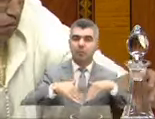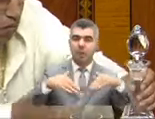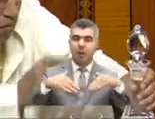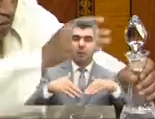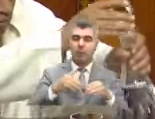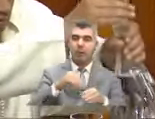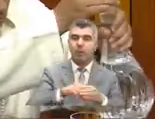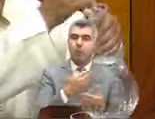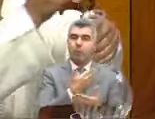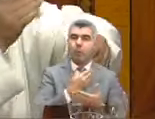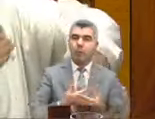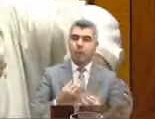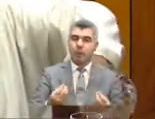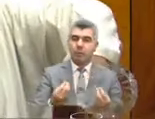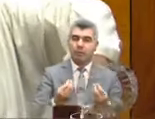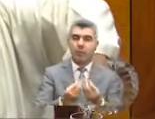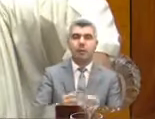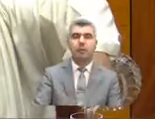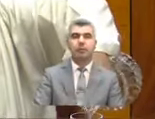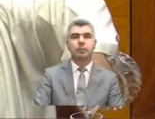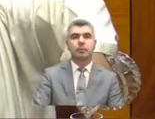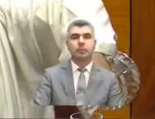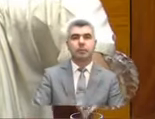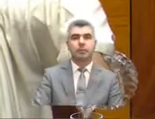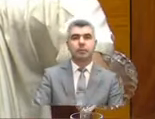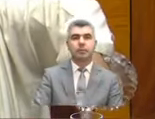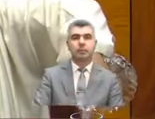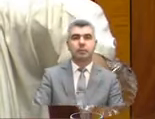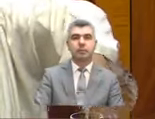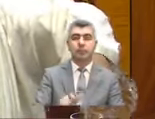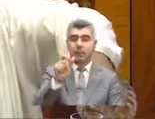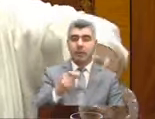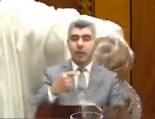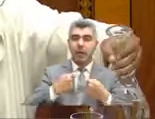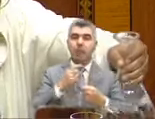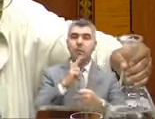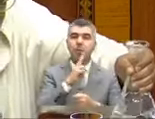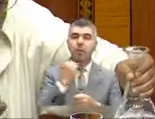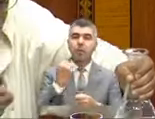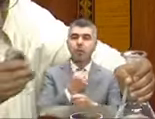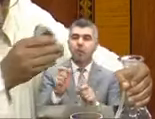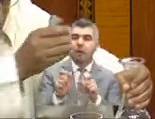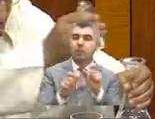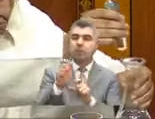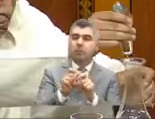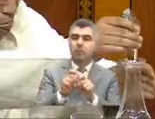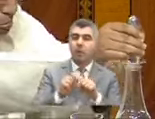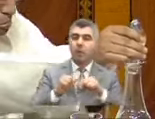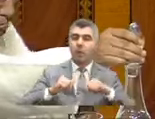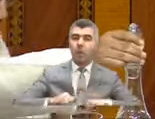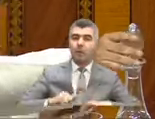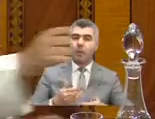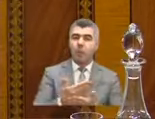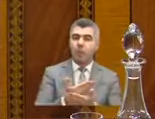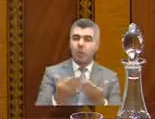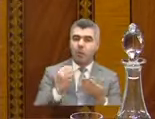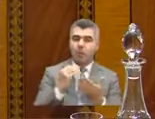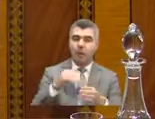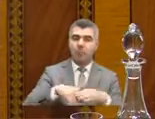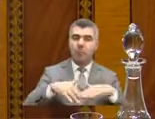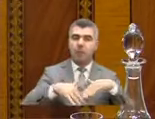مجلس المستشارين، السيد رئيس الحكومة، السيدات والسادة الوزراء، السيدات والسادة